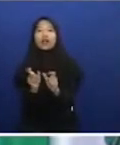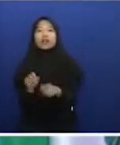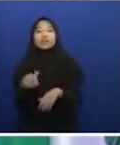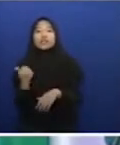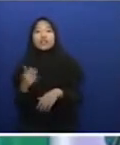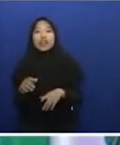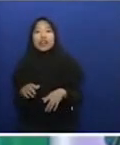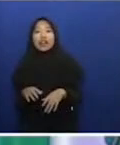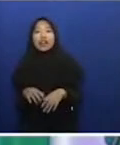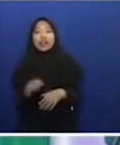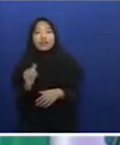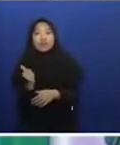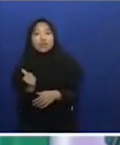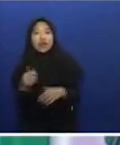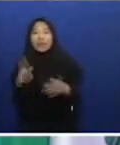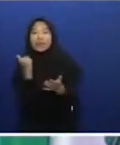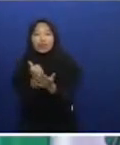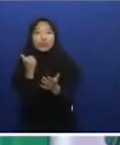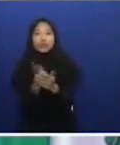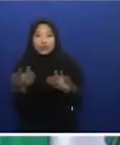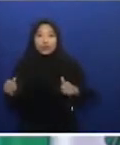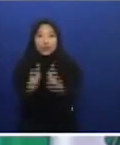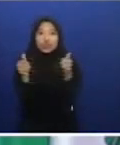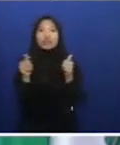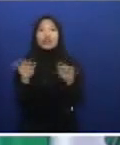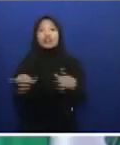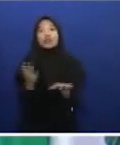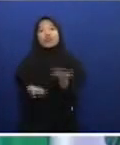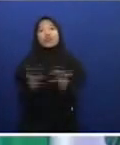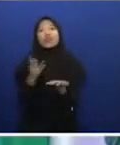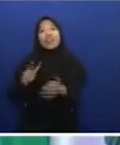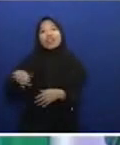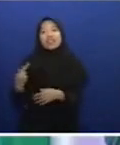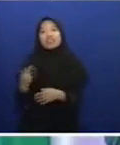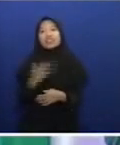akan menggantikan saya sebagai salah satu menteri di Republik Indonesia.